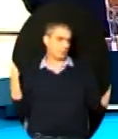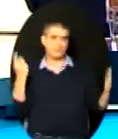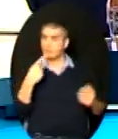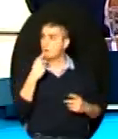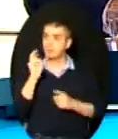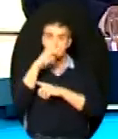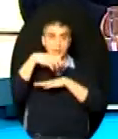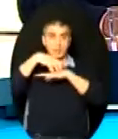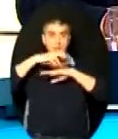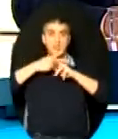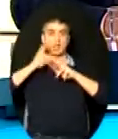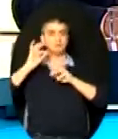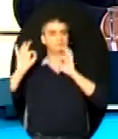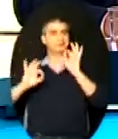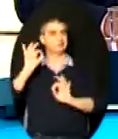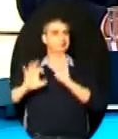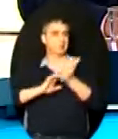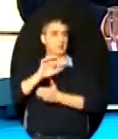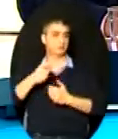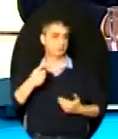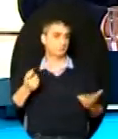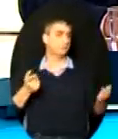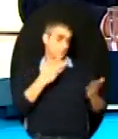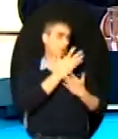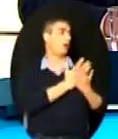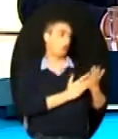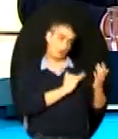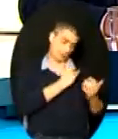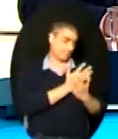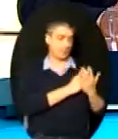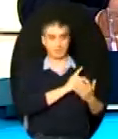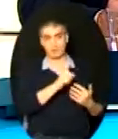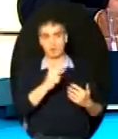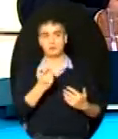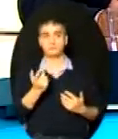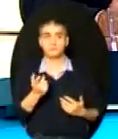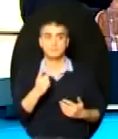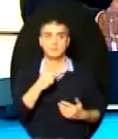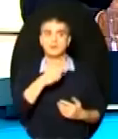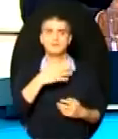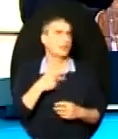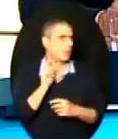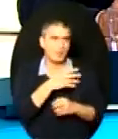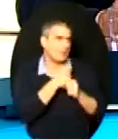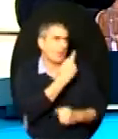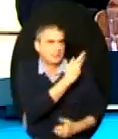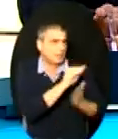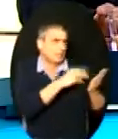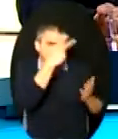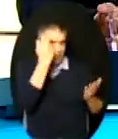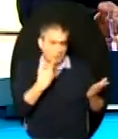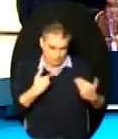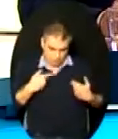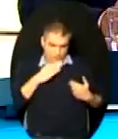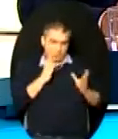עולים להר הבית רק כדי להציס את השטח. חלקם לא מגנים, היא צודקת. אבל אני לא רגיל לייצג את הרשימה הערבית, יש לי